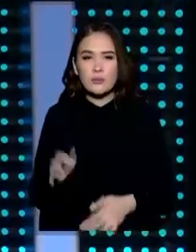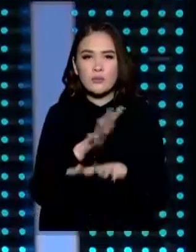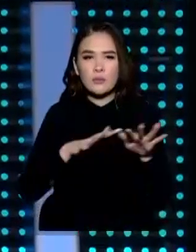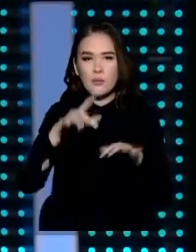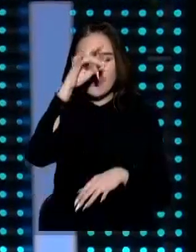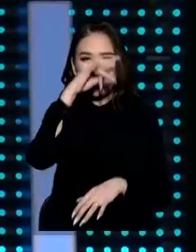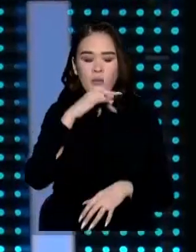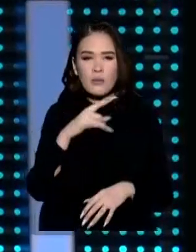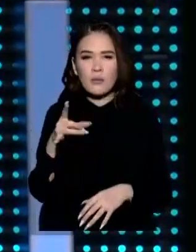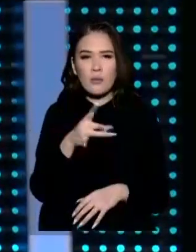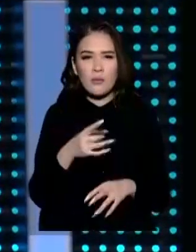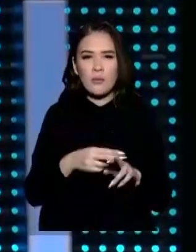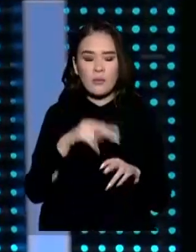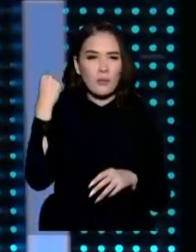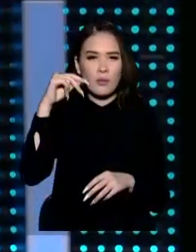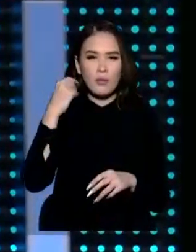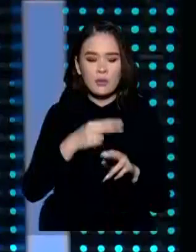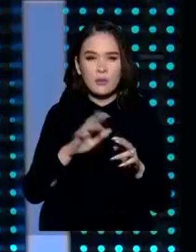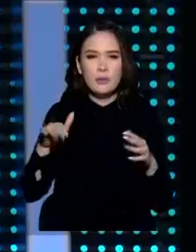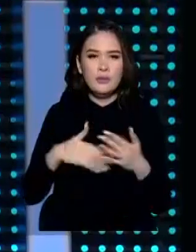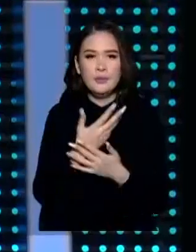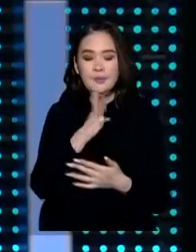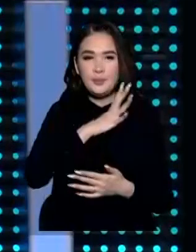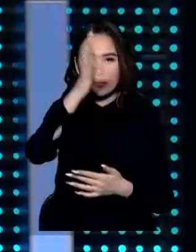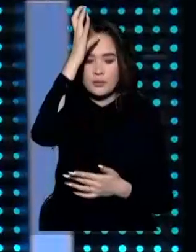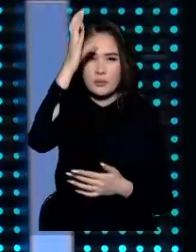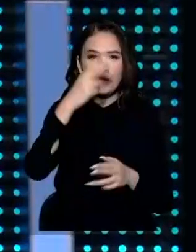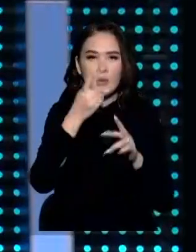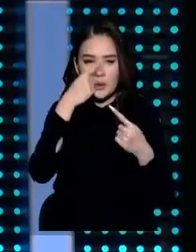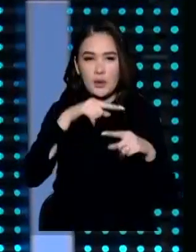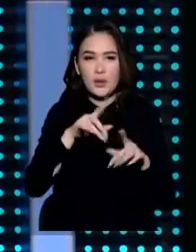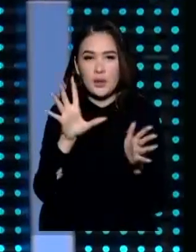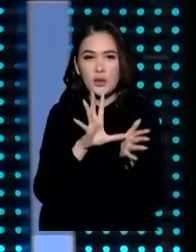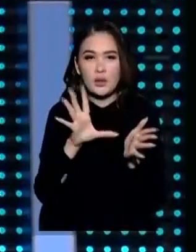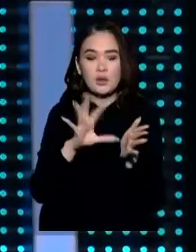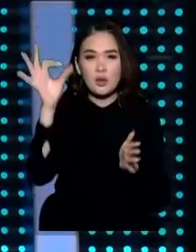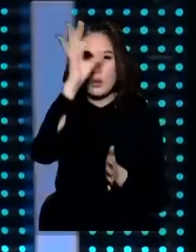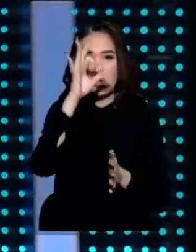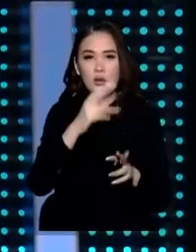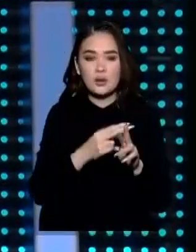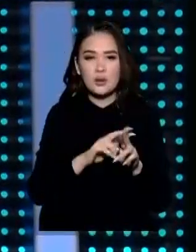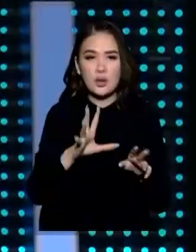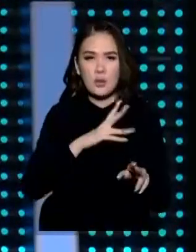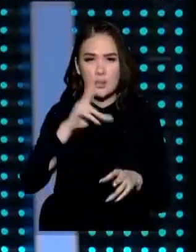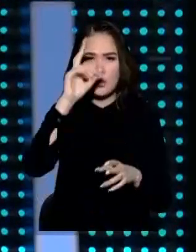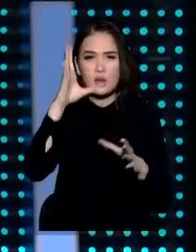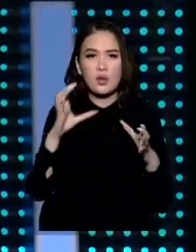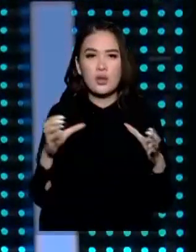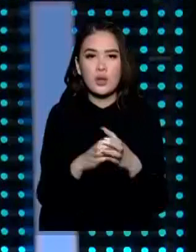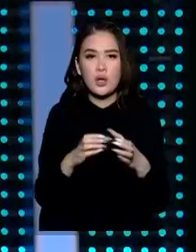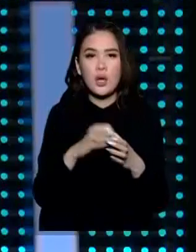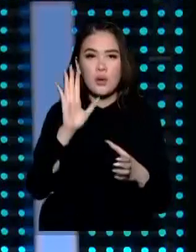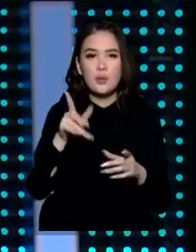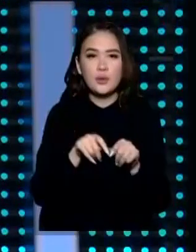Елімізде Қазақстан Республикасы президентінің жанынан ғылым және технологиялар жөніндегі ұлттық кеңес құрылады. Мемлекет